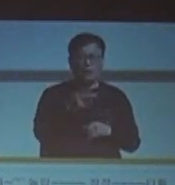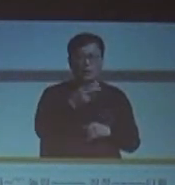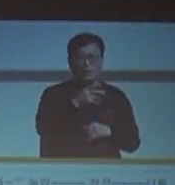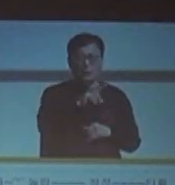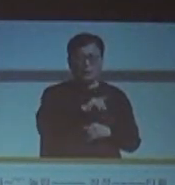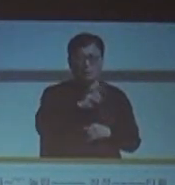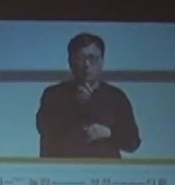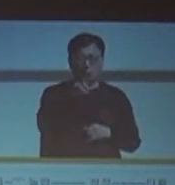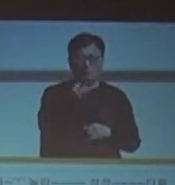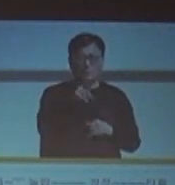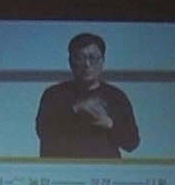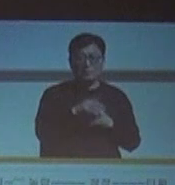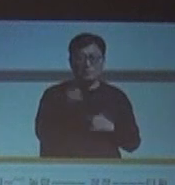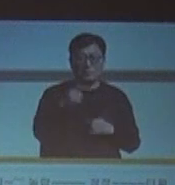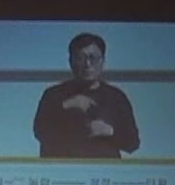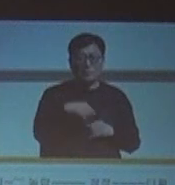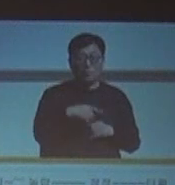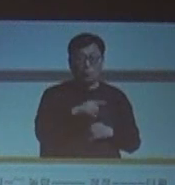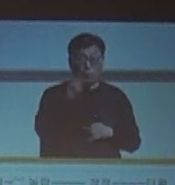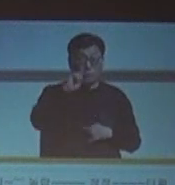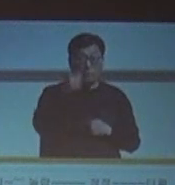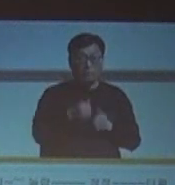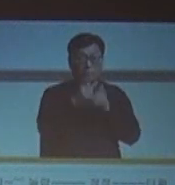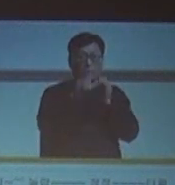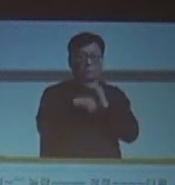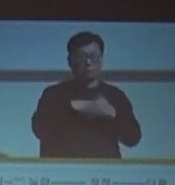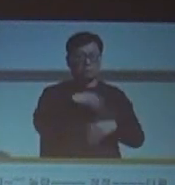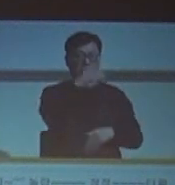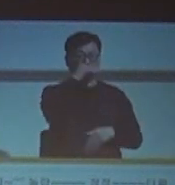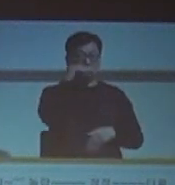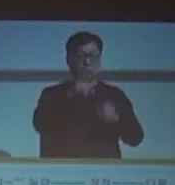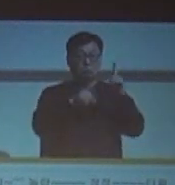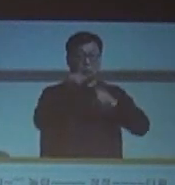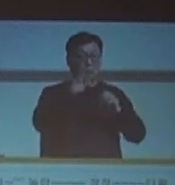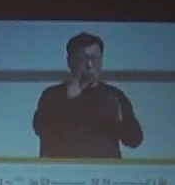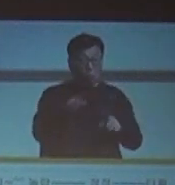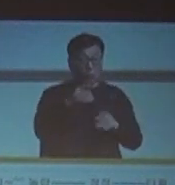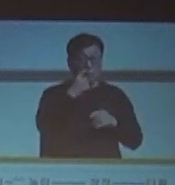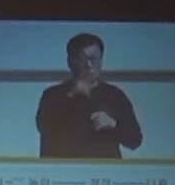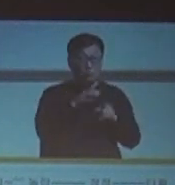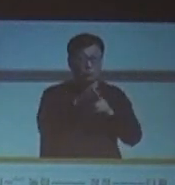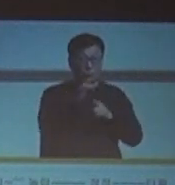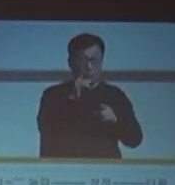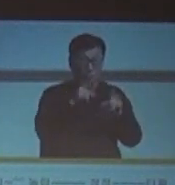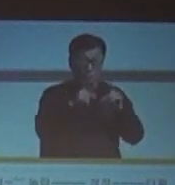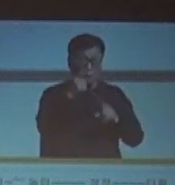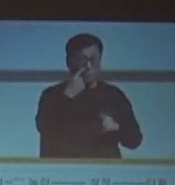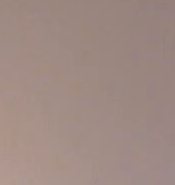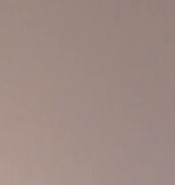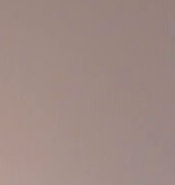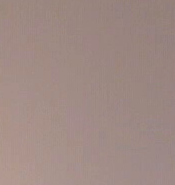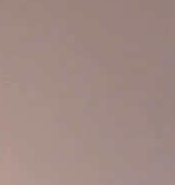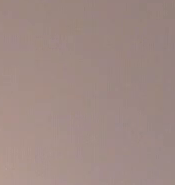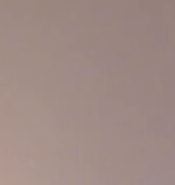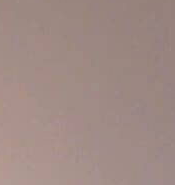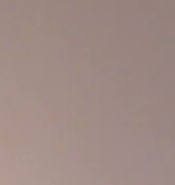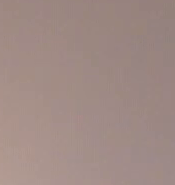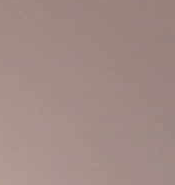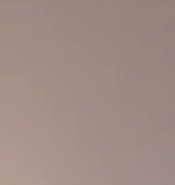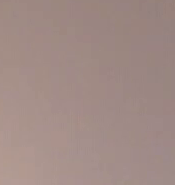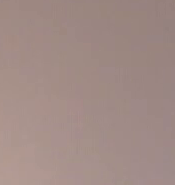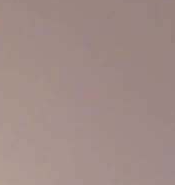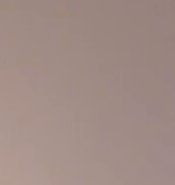새벽 미사 때 너무 근엄한 모습만 보다가 이렇게 신수다에서 진행하는 모습을 보니 웃음이 터져 나옵니다. 야. 아니